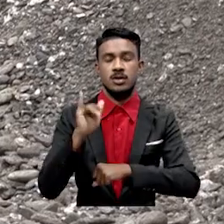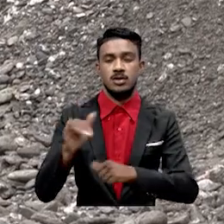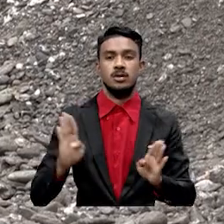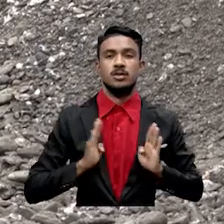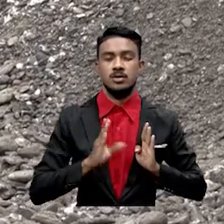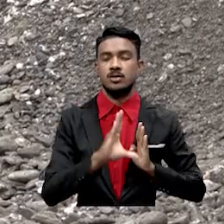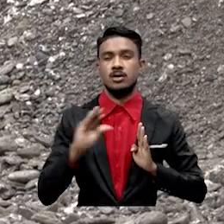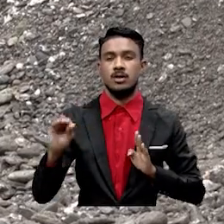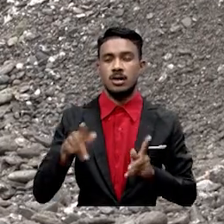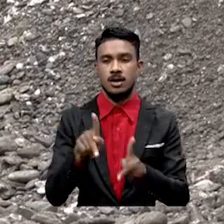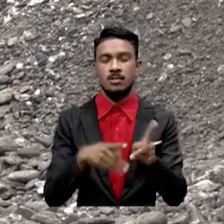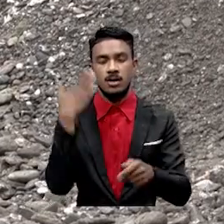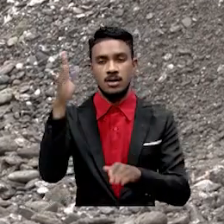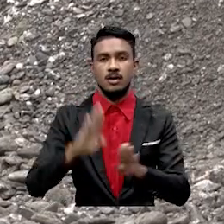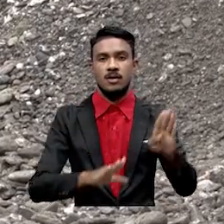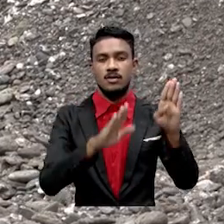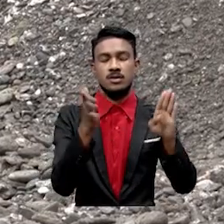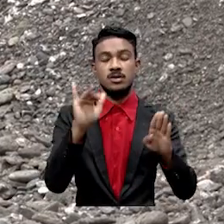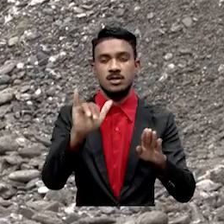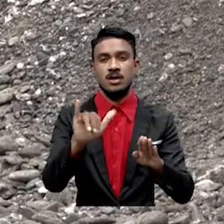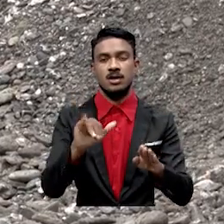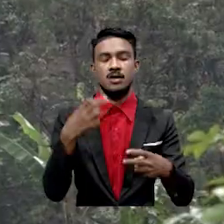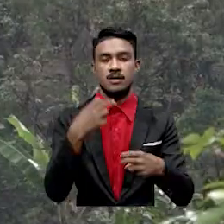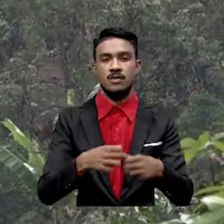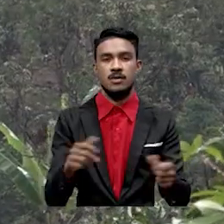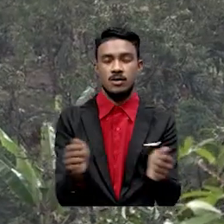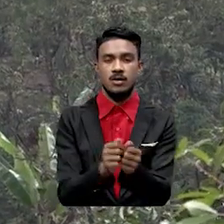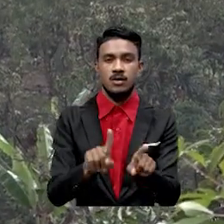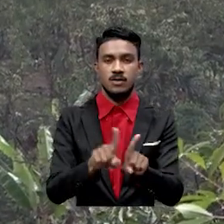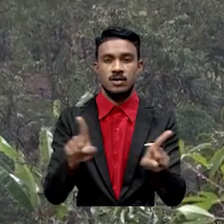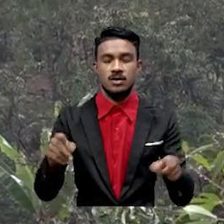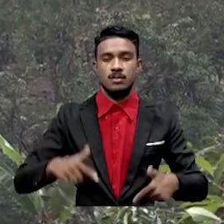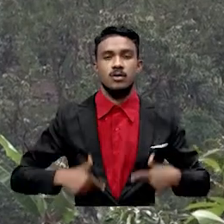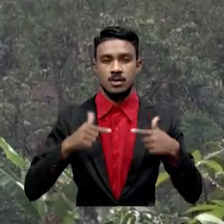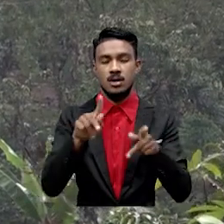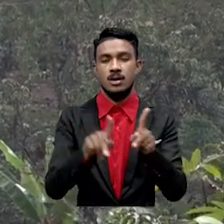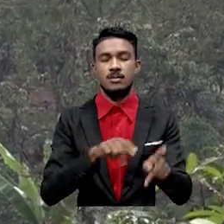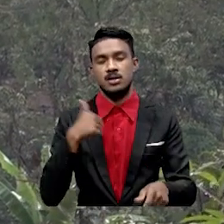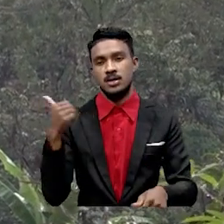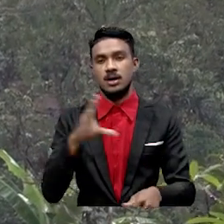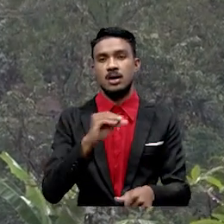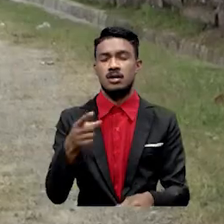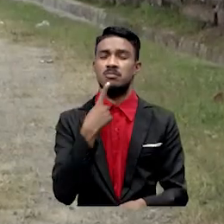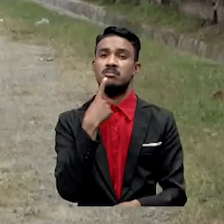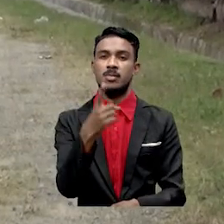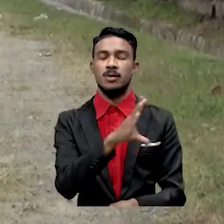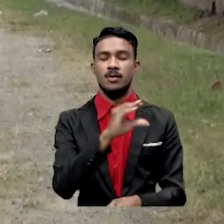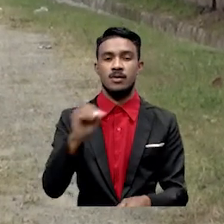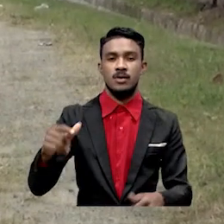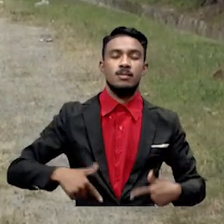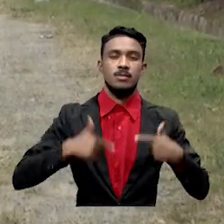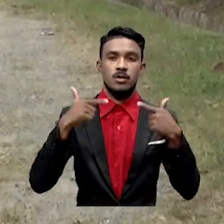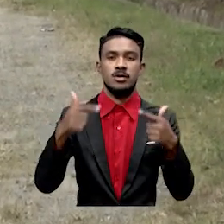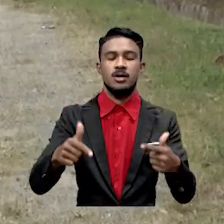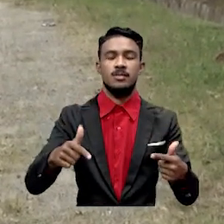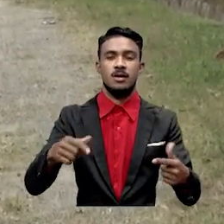povo e a área rural no isolado sira. O diferença moris sira ne, halo ema balong interpreta katak, moris nebe luxo, tamba